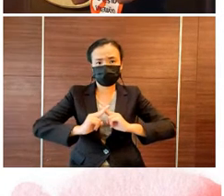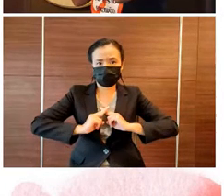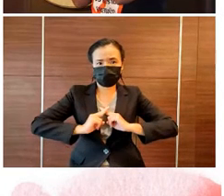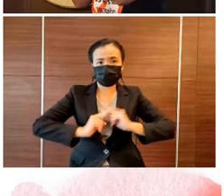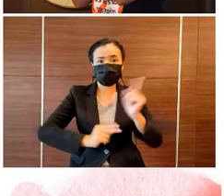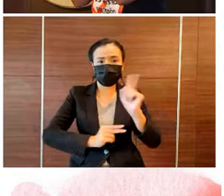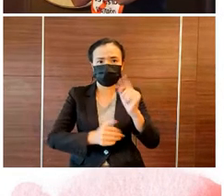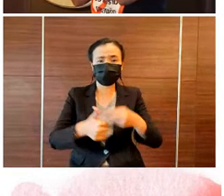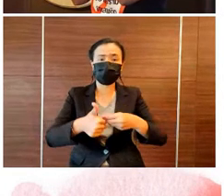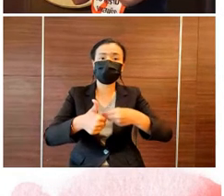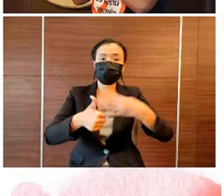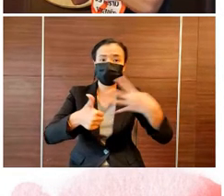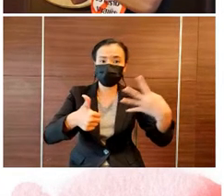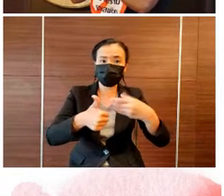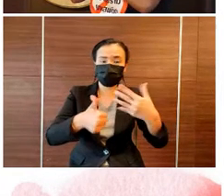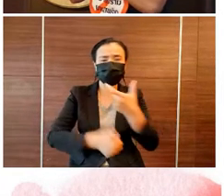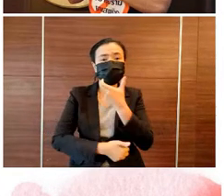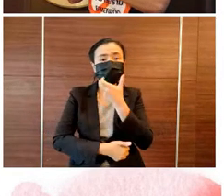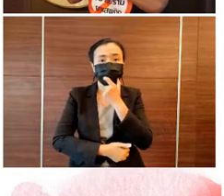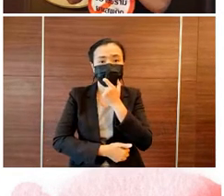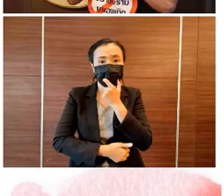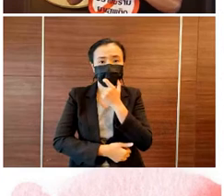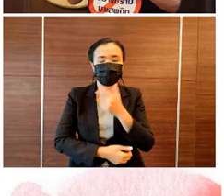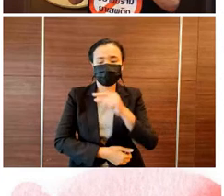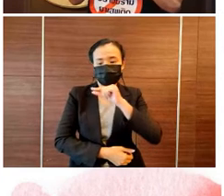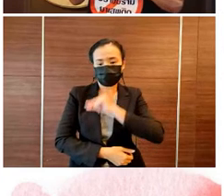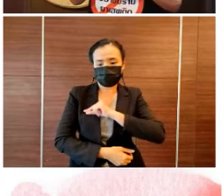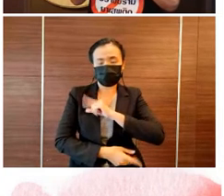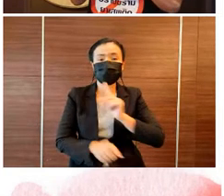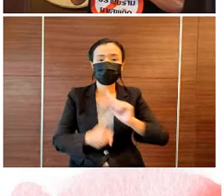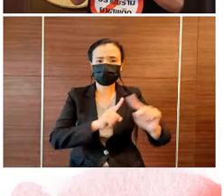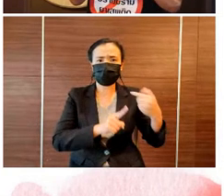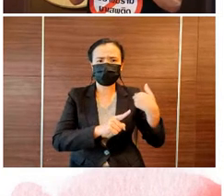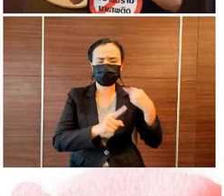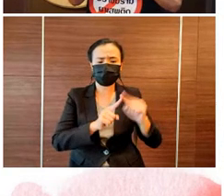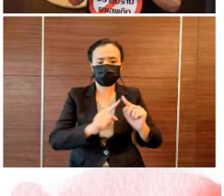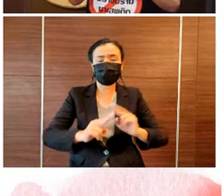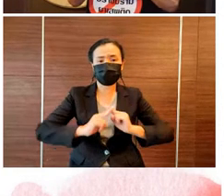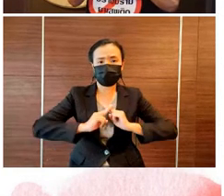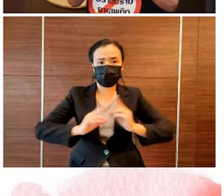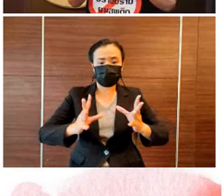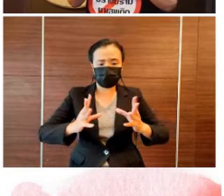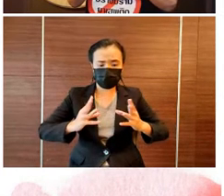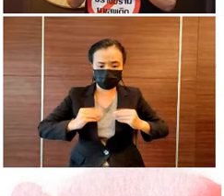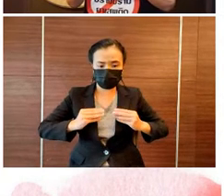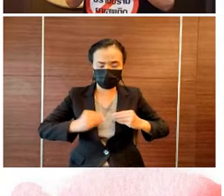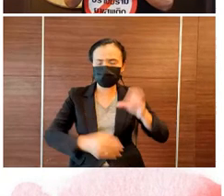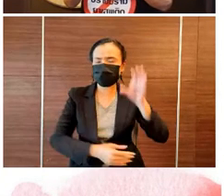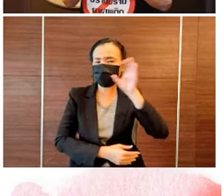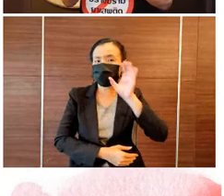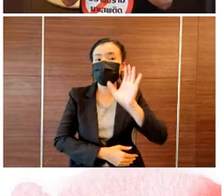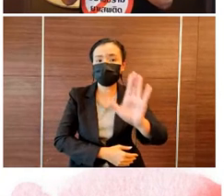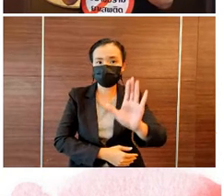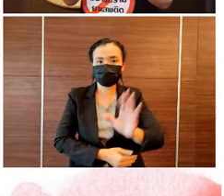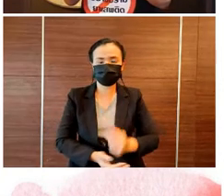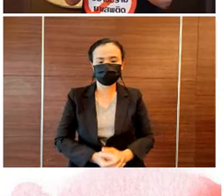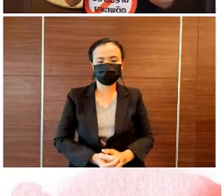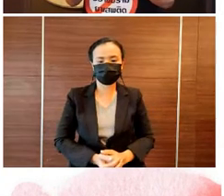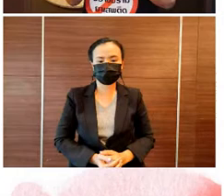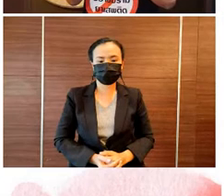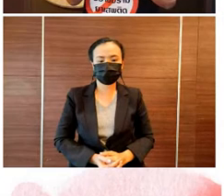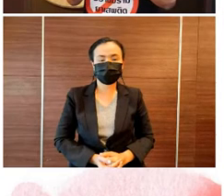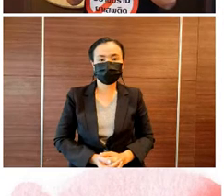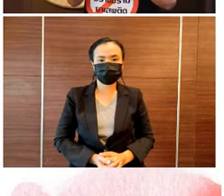ด้วยเรื่องของความหลากหลายทางเพศอยู่ในนั้นแล้วเขาก็มันก็เป็นส่วนหนึ่งที่ทำให้เขายอมรับแล้วก็อาจจะเชื่อแบบนั้นด้วยนะคะพื้น